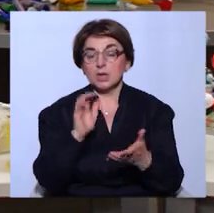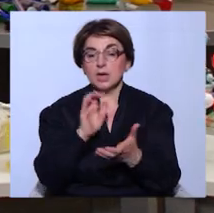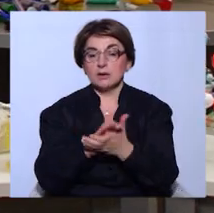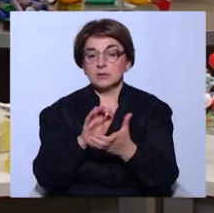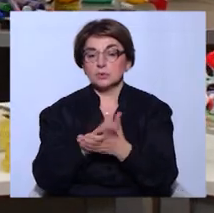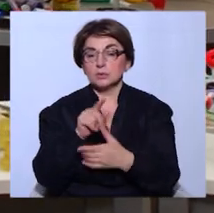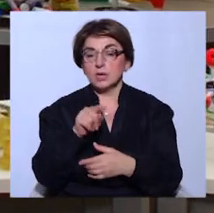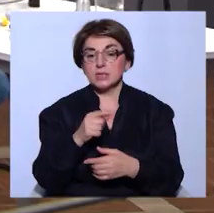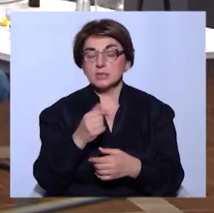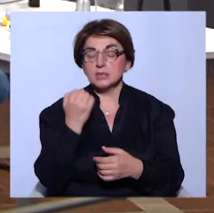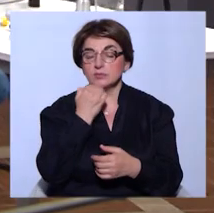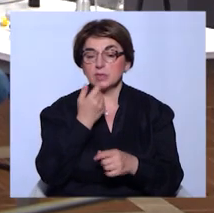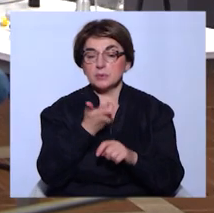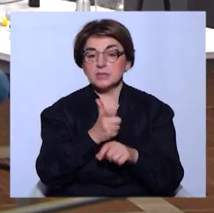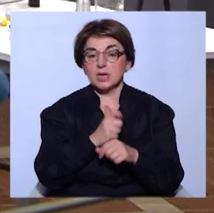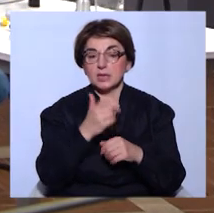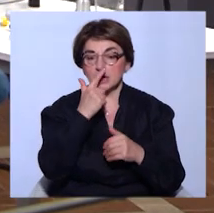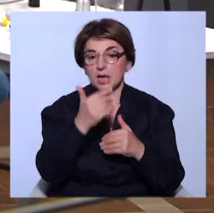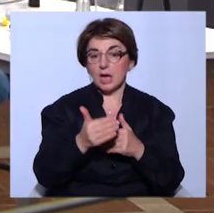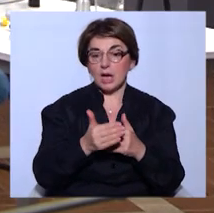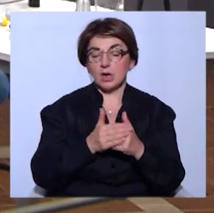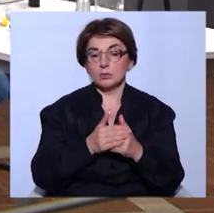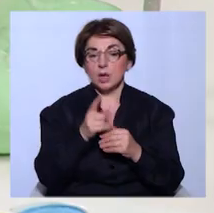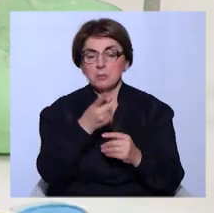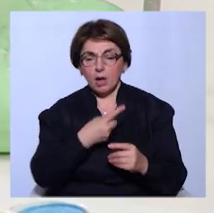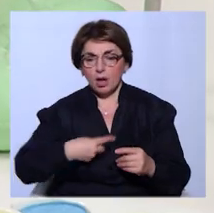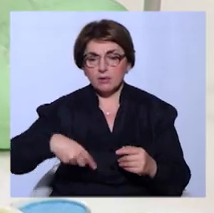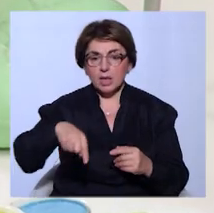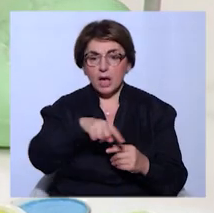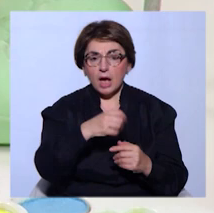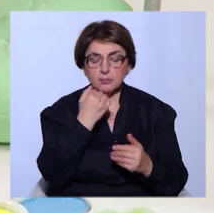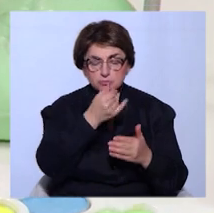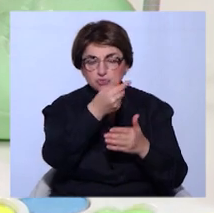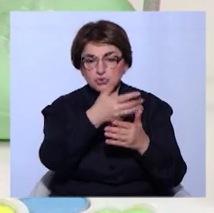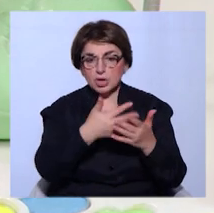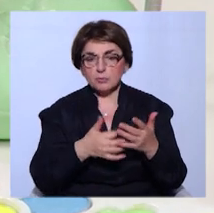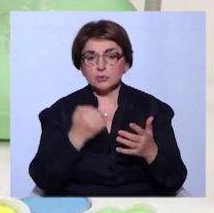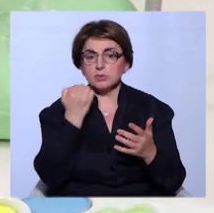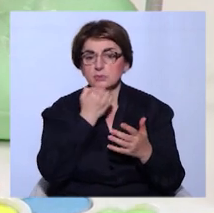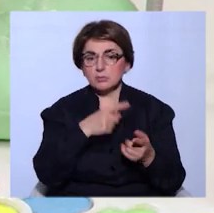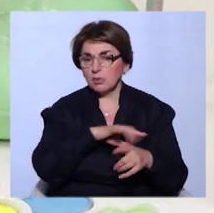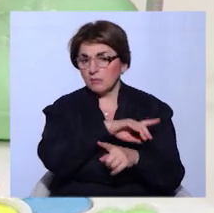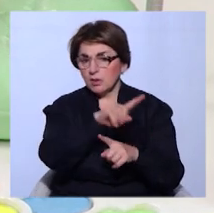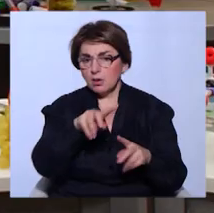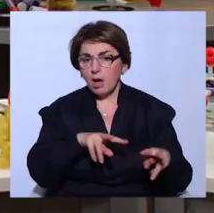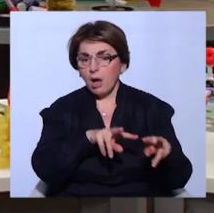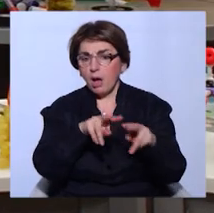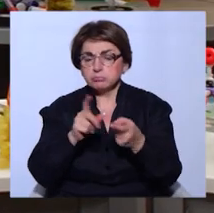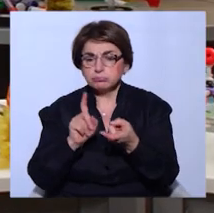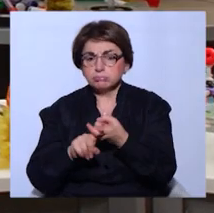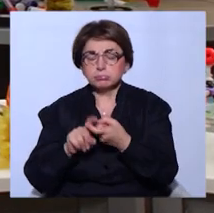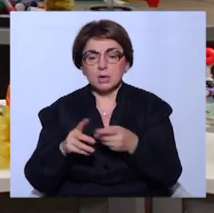ახლოს. რა ერთიანებს ყველა ამ ჩამოთვლილ პროდუქტს ახლა რაც მე თქვენ ჩამოგითვალეთ? ყველა საერთო აქვს ის,